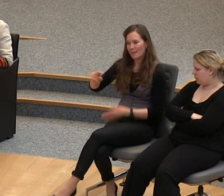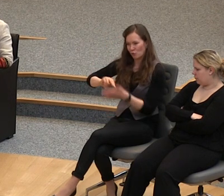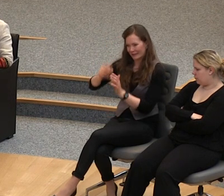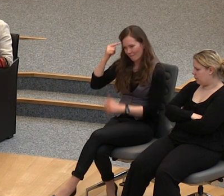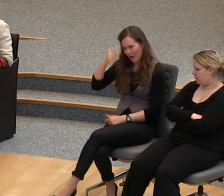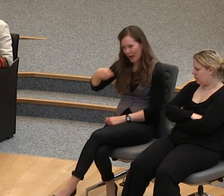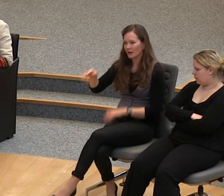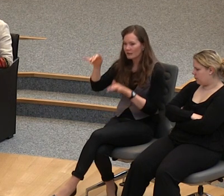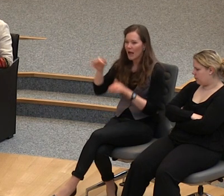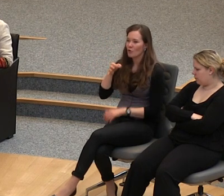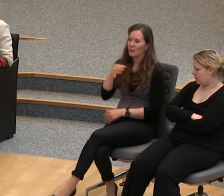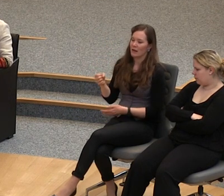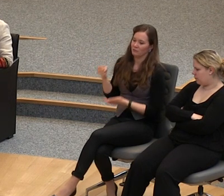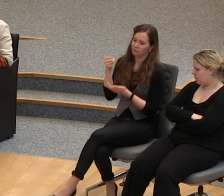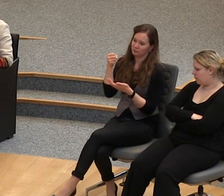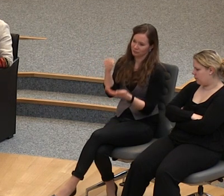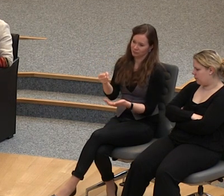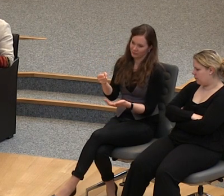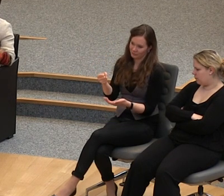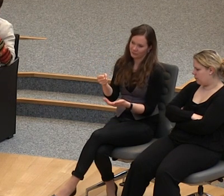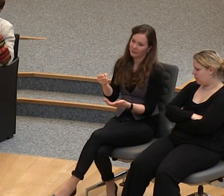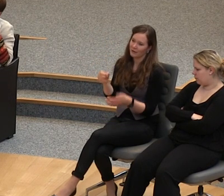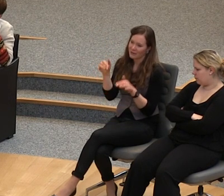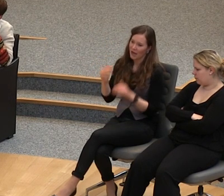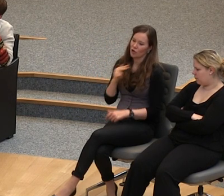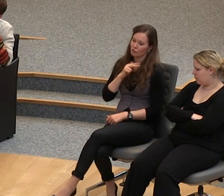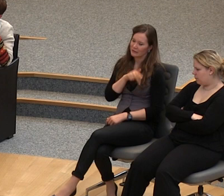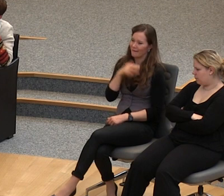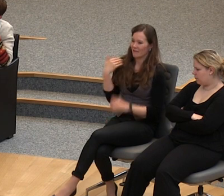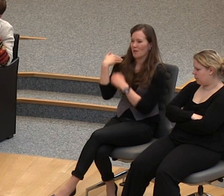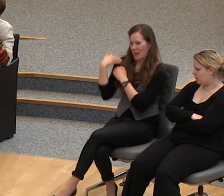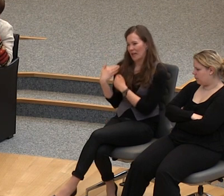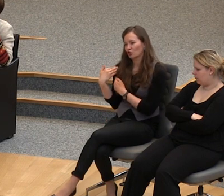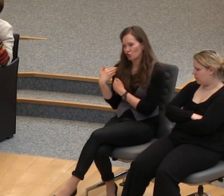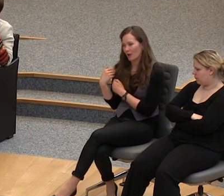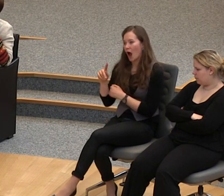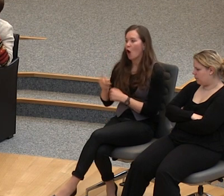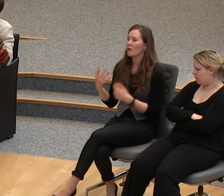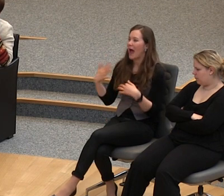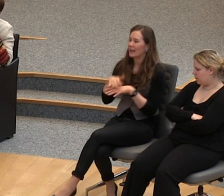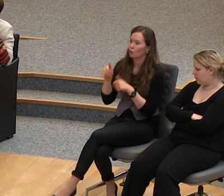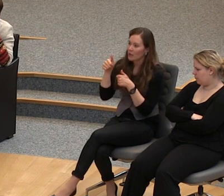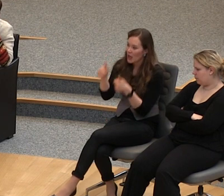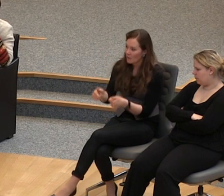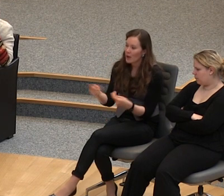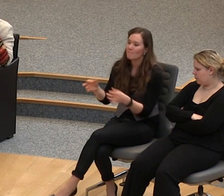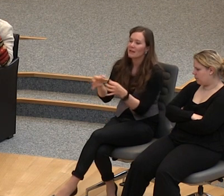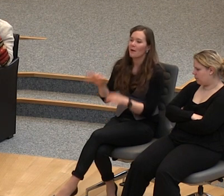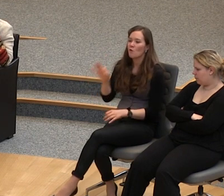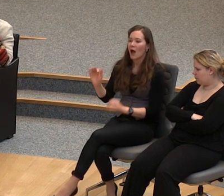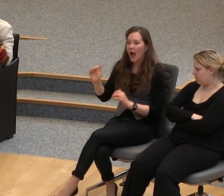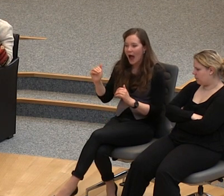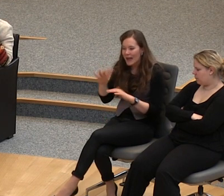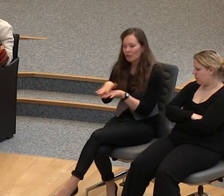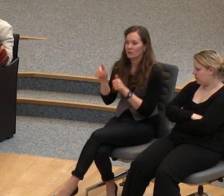die kommunalen Haushalte insbesondere unter der Last der Soziallasten, und da ist die Eingliederungshilfe oder Maßnahmen zur